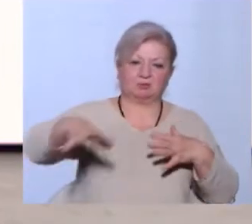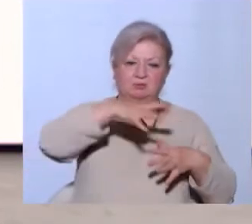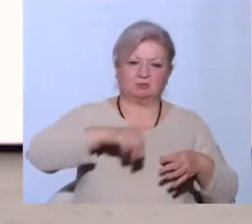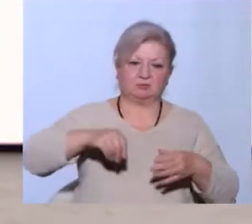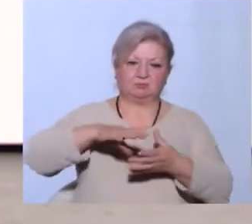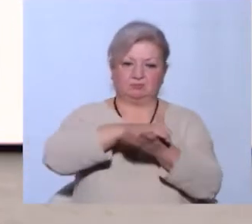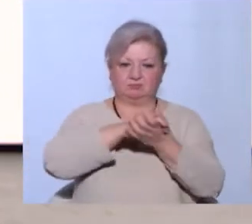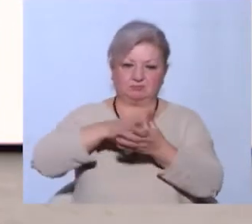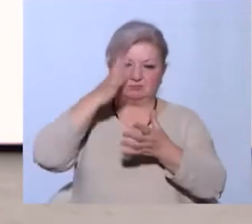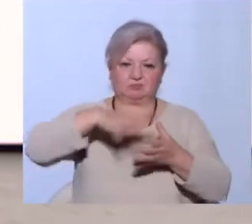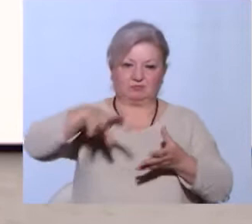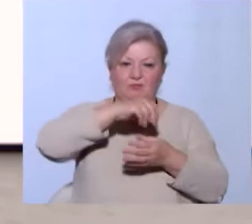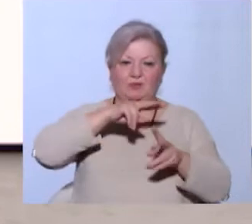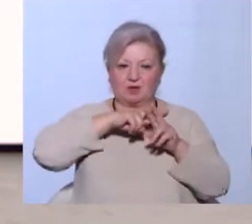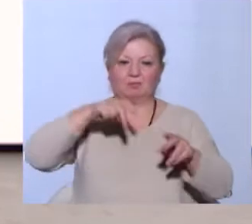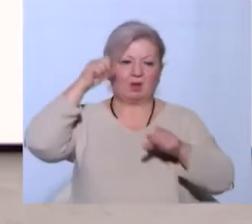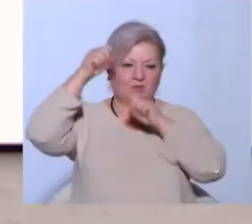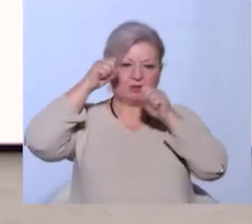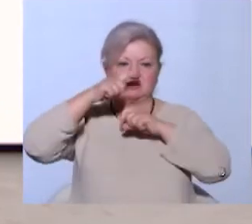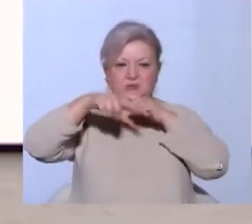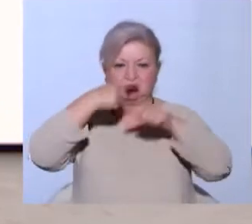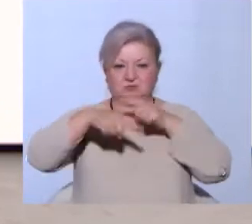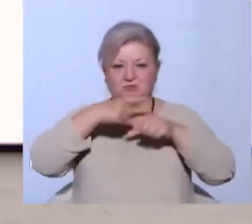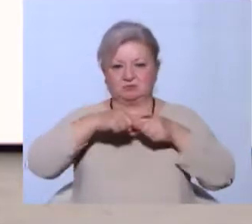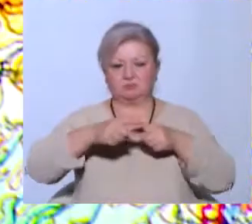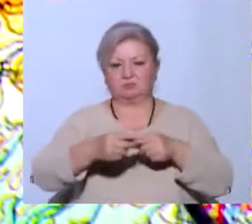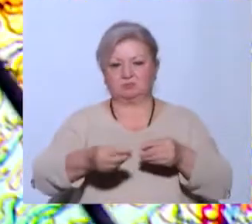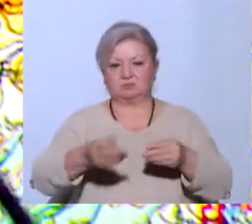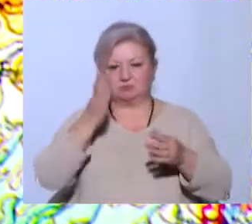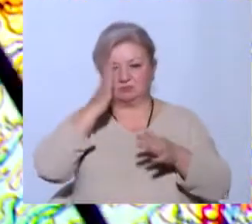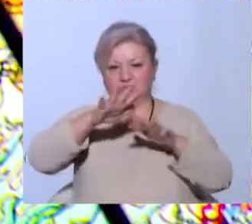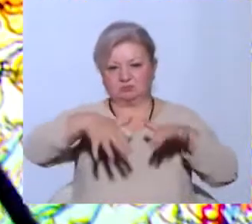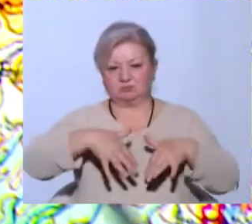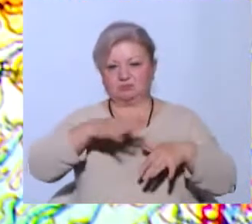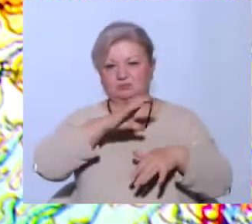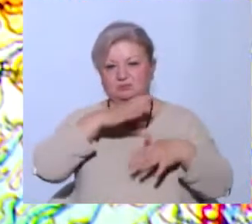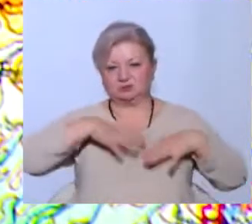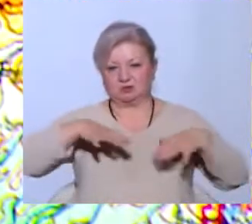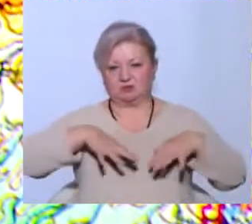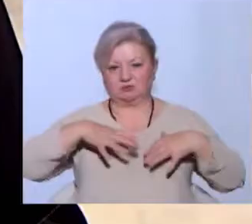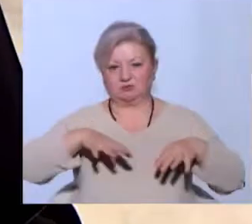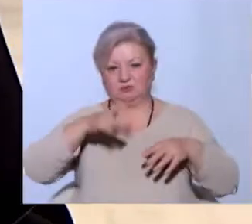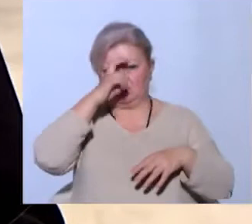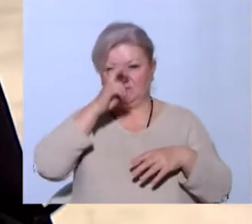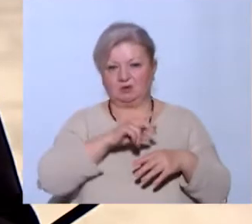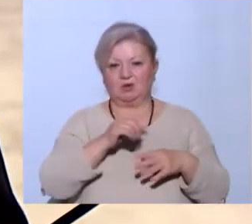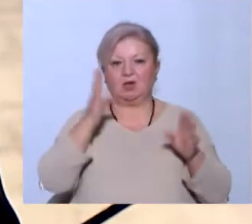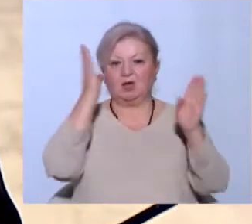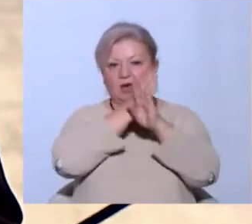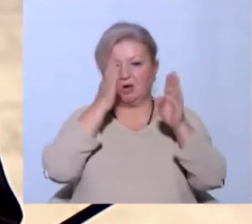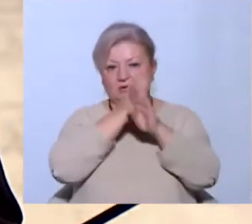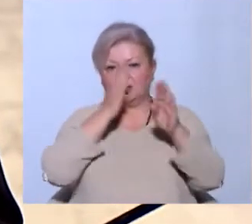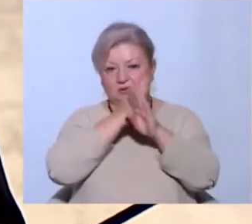საქართველოს ტერიტორიის და მათ შორის აფხაზეთის დაუბრუნდება დედა სამშობლოს. აფხაზეთის კლიმატზე, როდესაც საუბრობთ, მე თქვენ